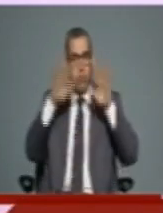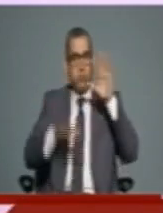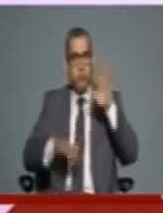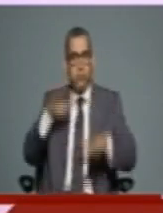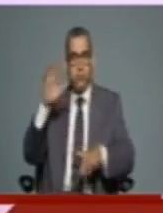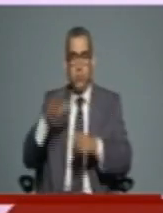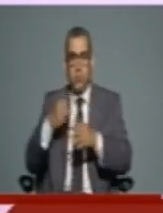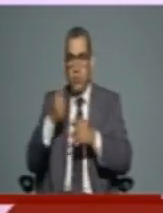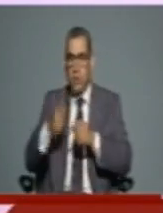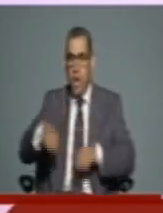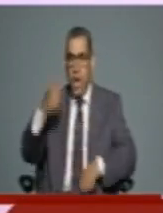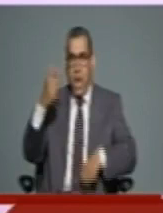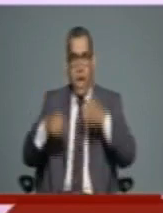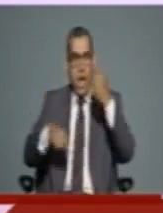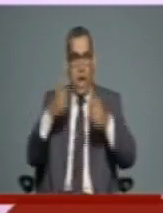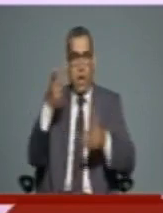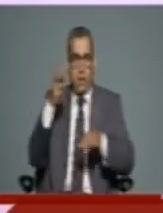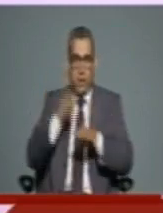الأسعار أكثر وأكثر.